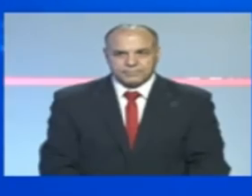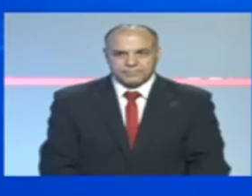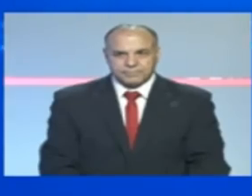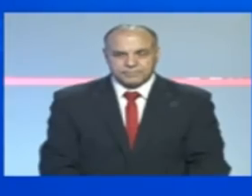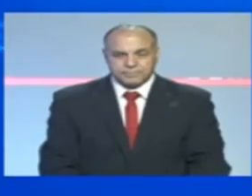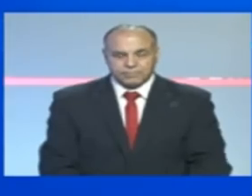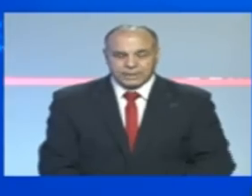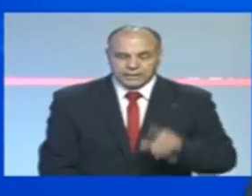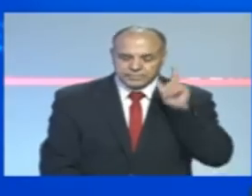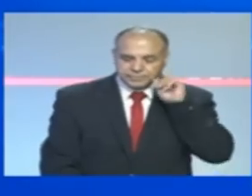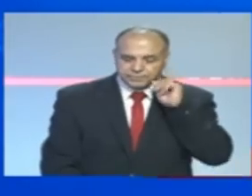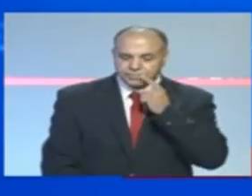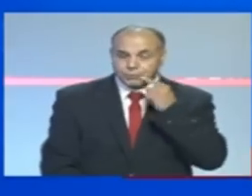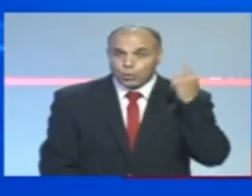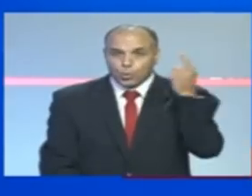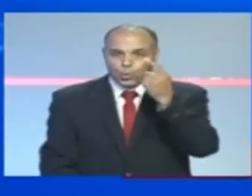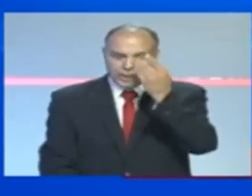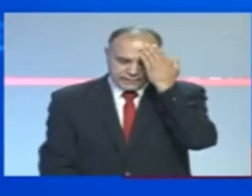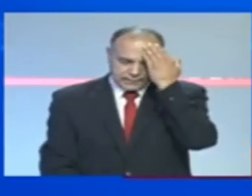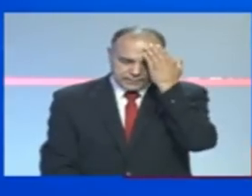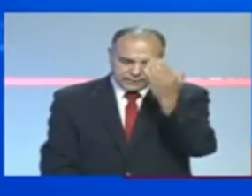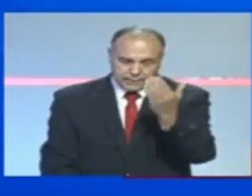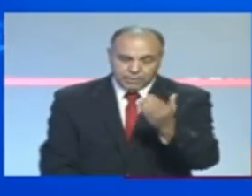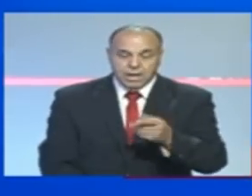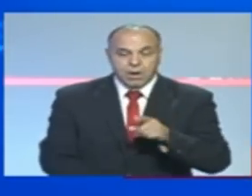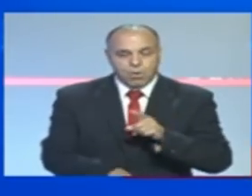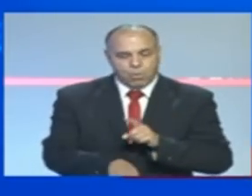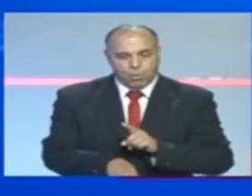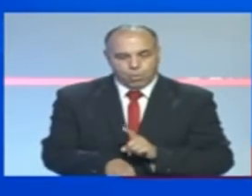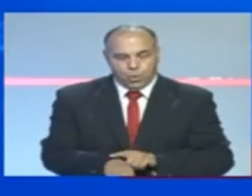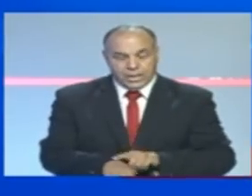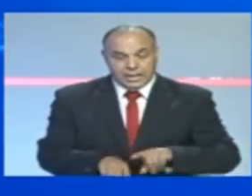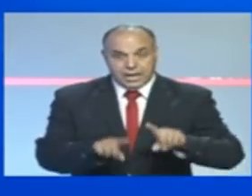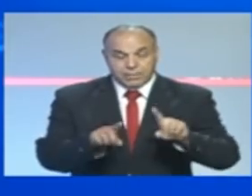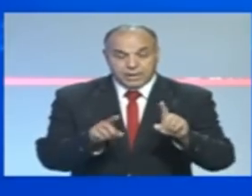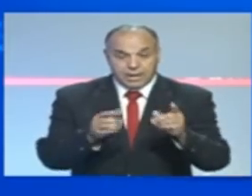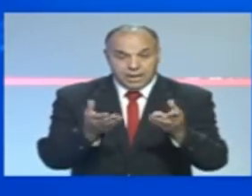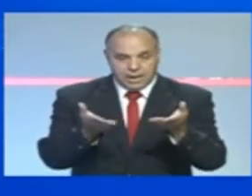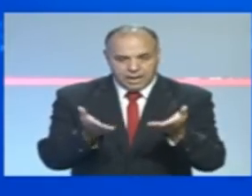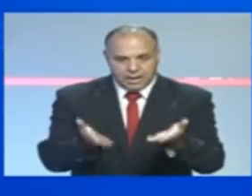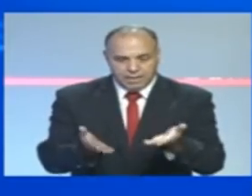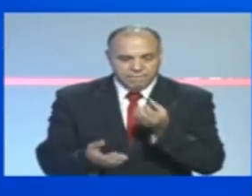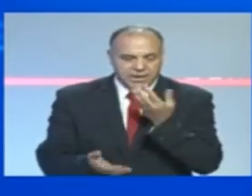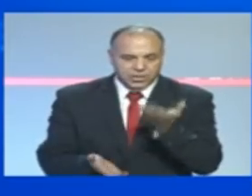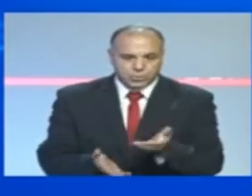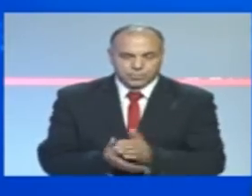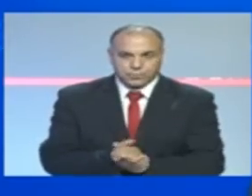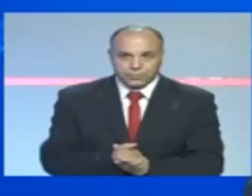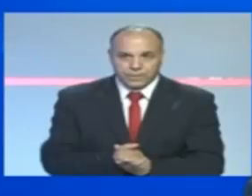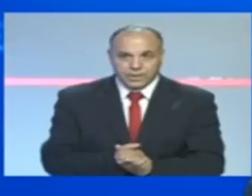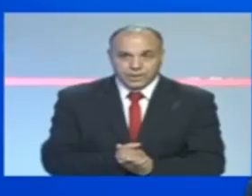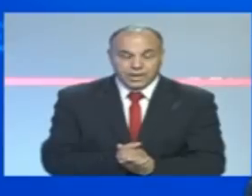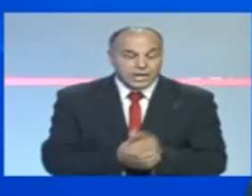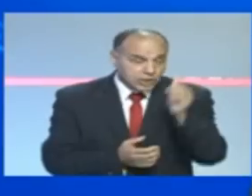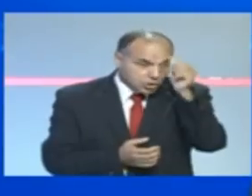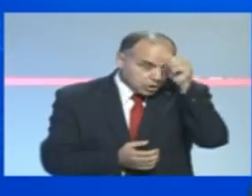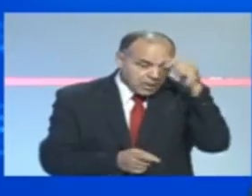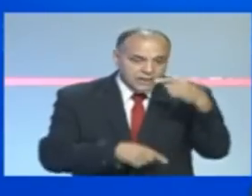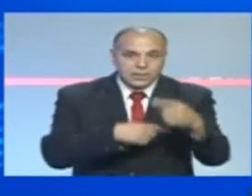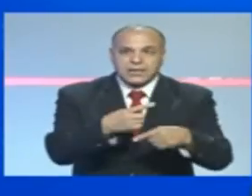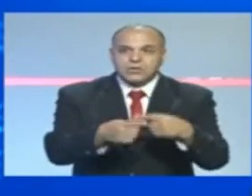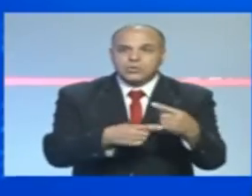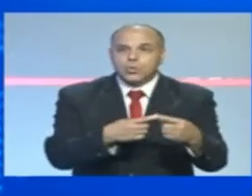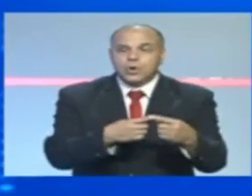تحيه طيبه لكم جميعا مشاهدينا الكرام اهلا بكم الى نشره اخبار الظهر في جندوبه تتواصل